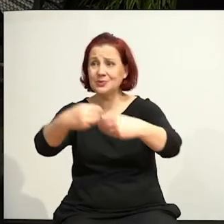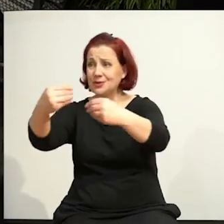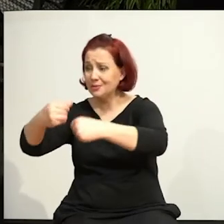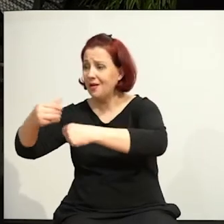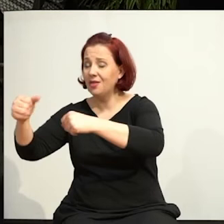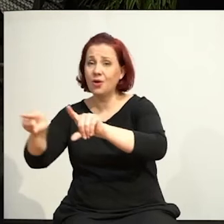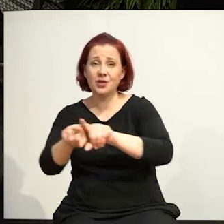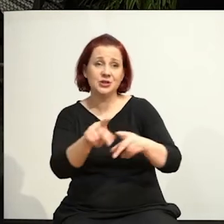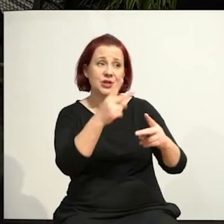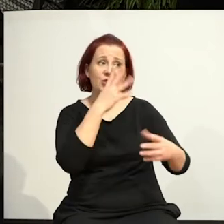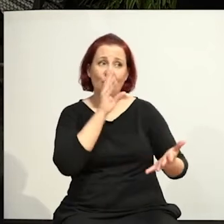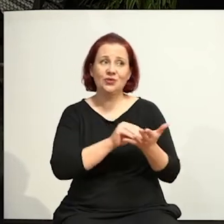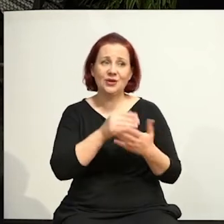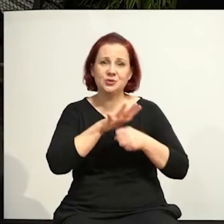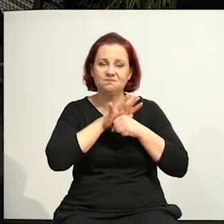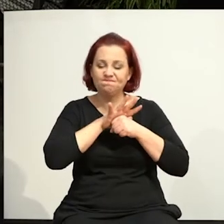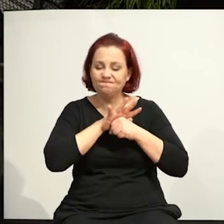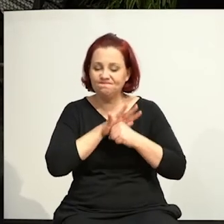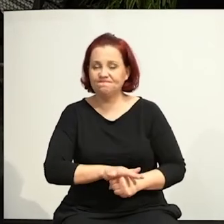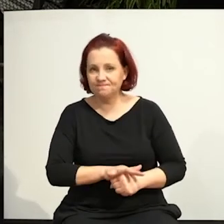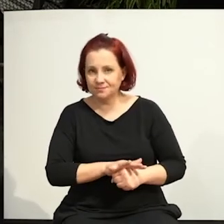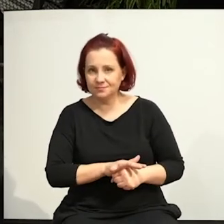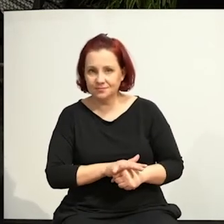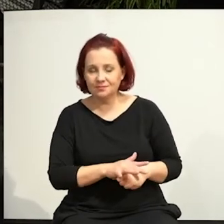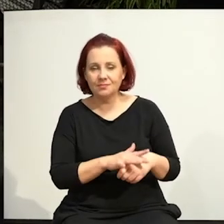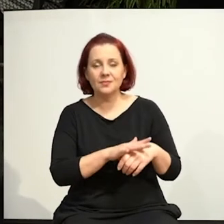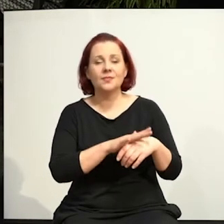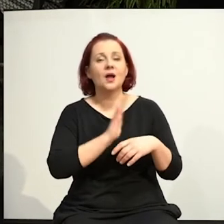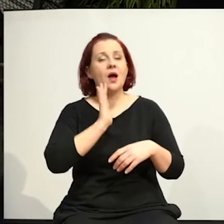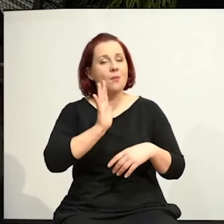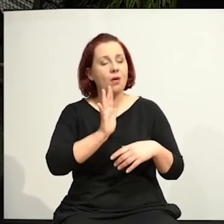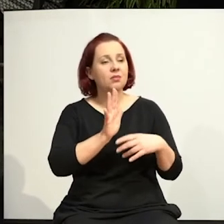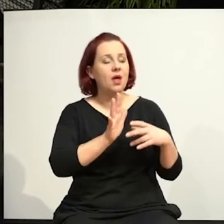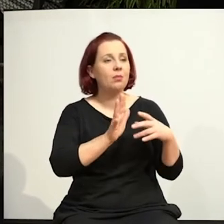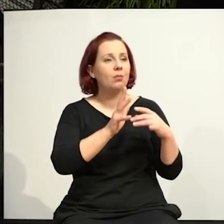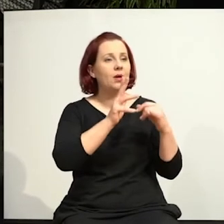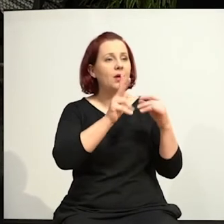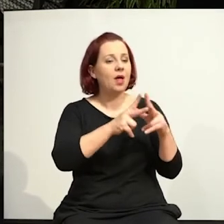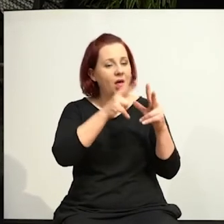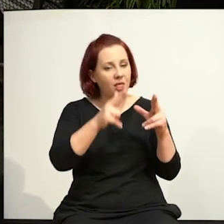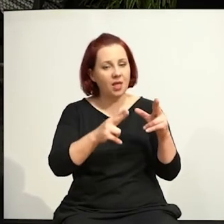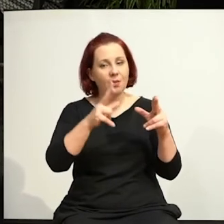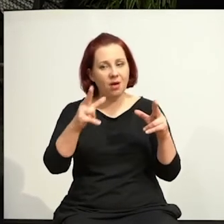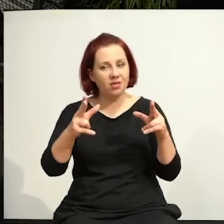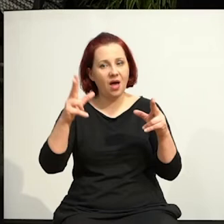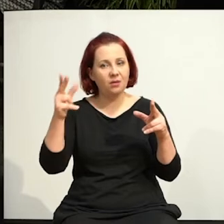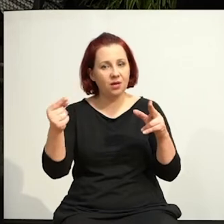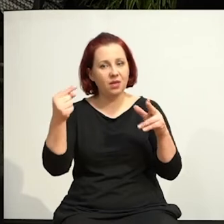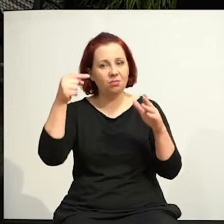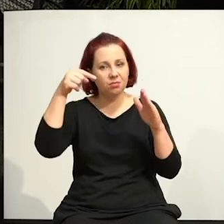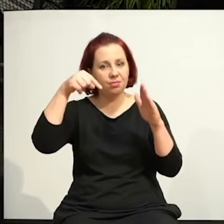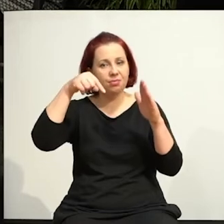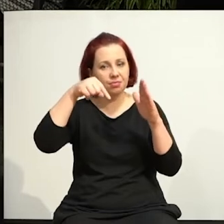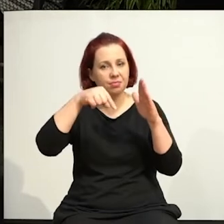poznać upokorzenie i te, jakby wchodził w coraz kolejne etapy nieszczęścia życiowego,